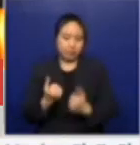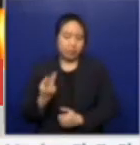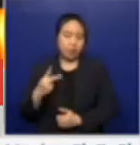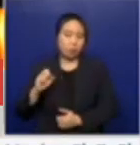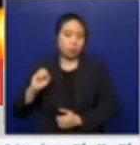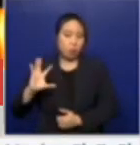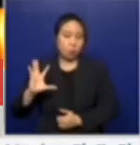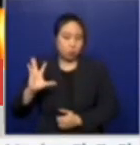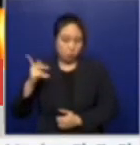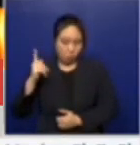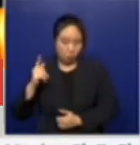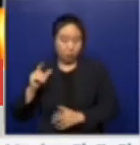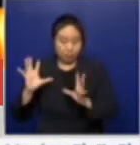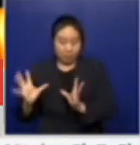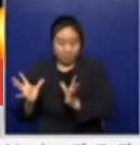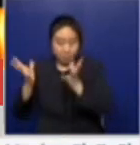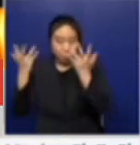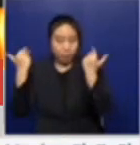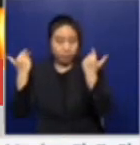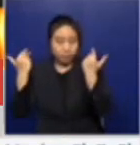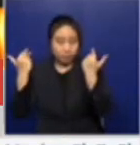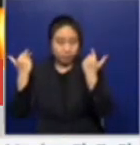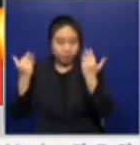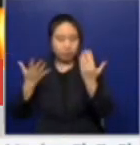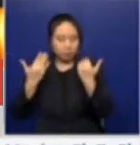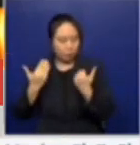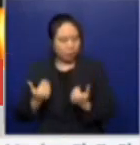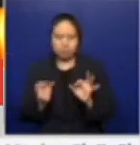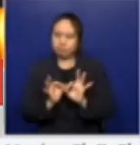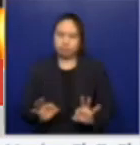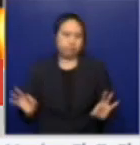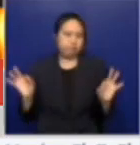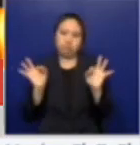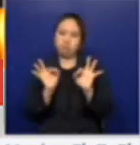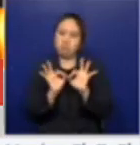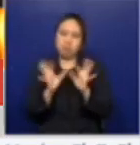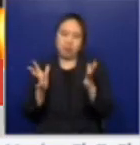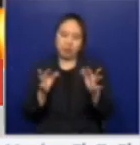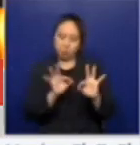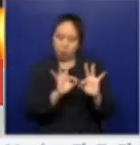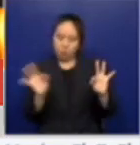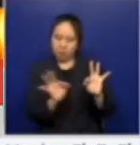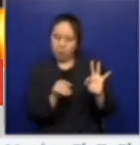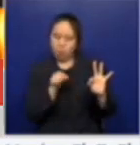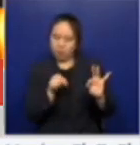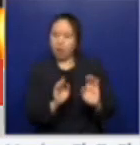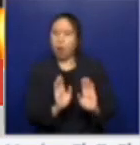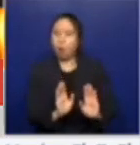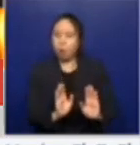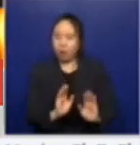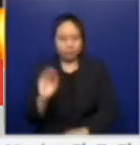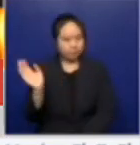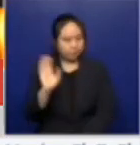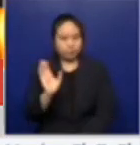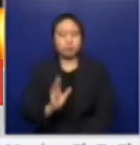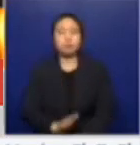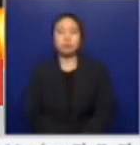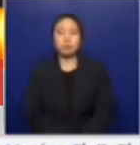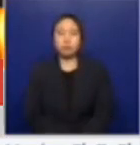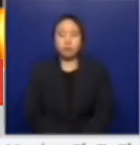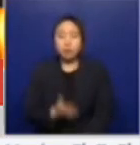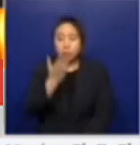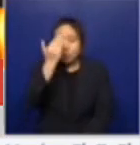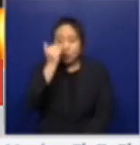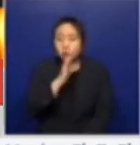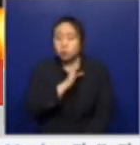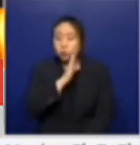งบแห่งชาติได้สิ้นสุดลงจึงไม่มีความจำเป็นที่จะต้องคงบัญญัติดังกล่าวไว้อีกเพราะหากค